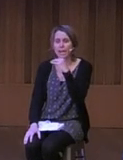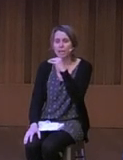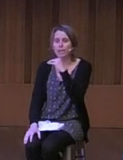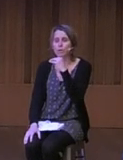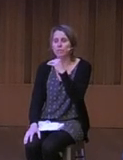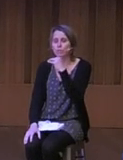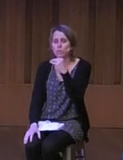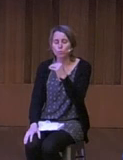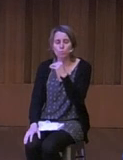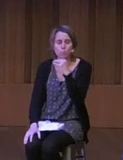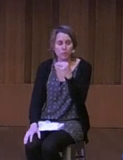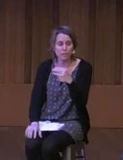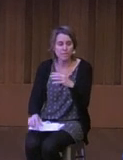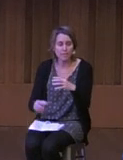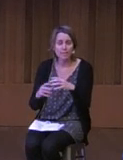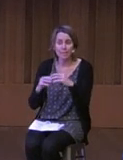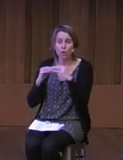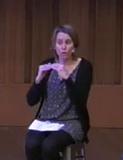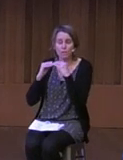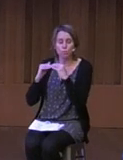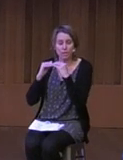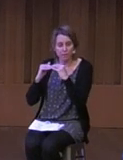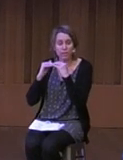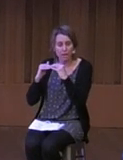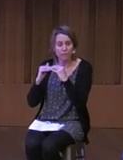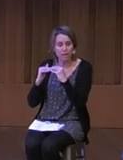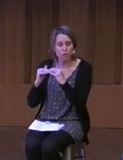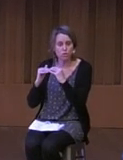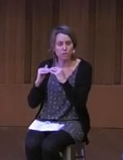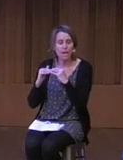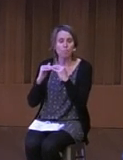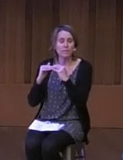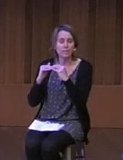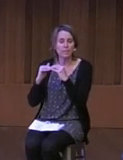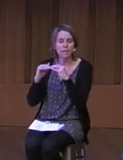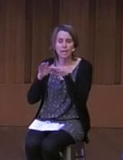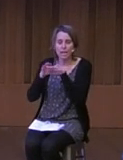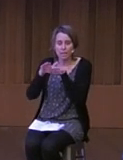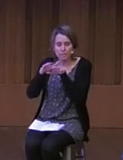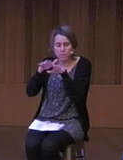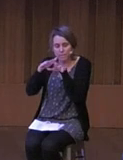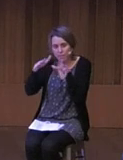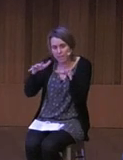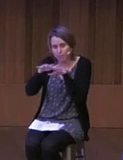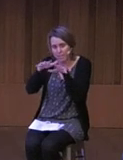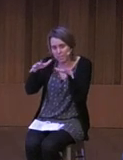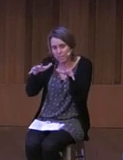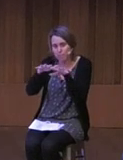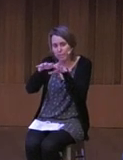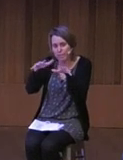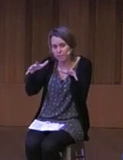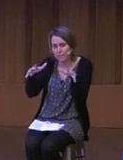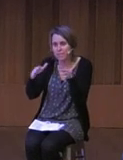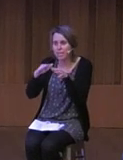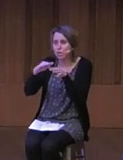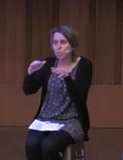Per tant, ara haurem de fer un estudi pormenoritzat de on està posant a dif realment la llosa. A partir d'aquí es treballa